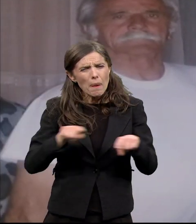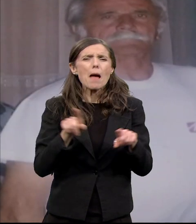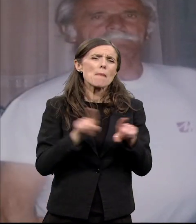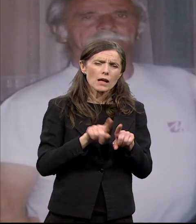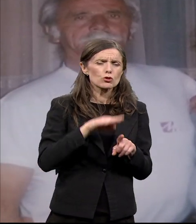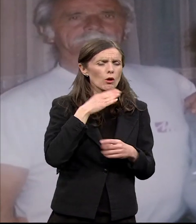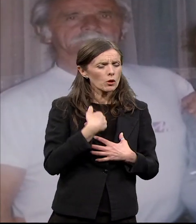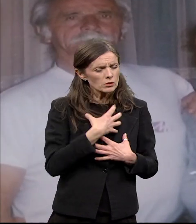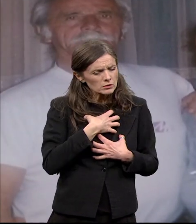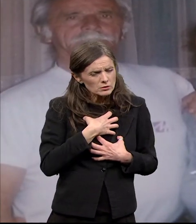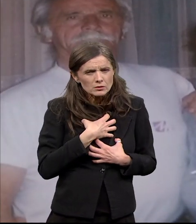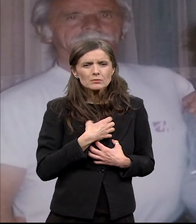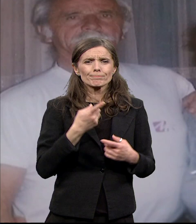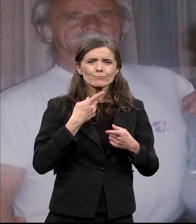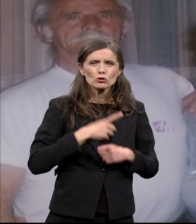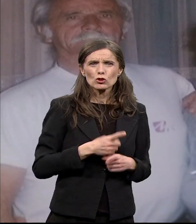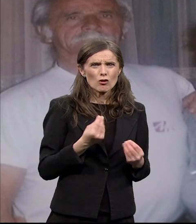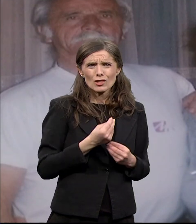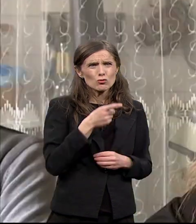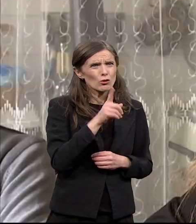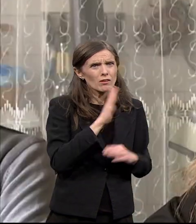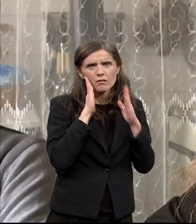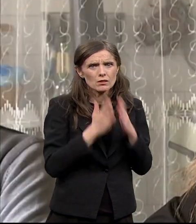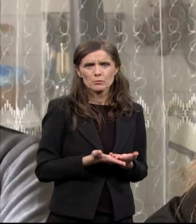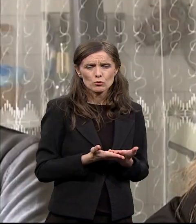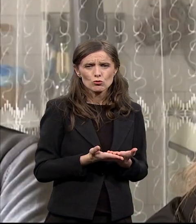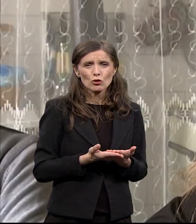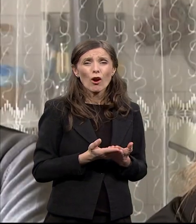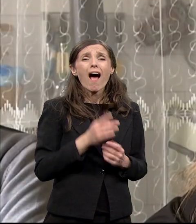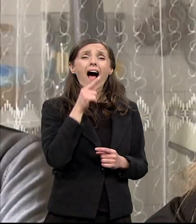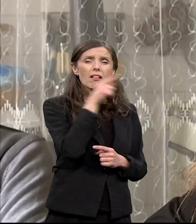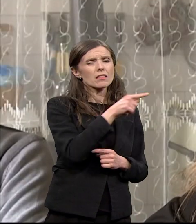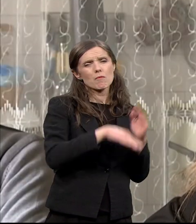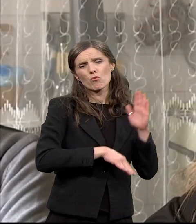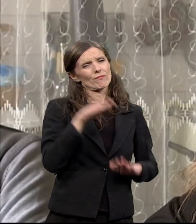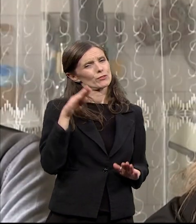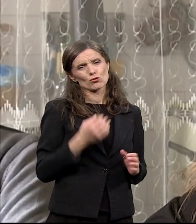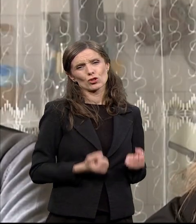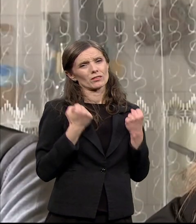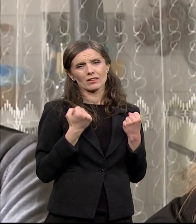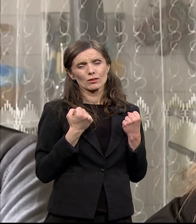neizmjeran je bol, prvenstveno zato što je velika nepravda. Ali njemu je najteže.